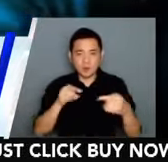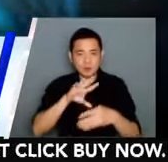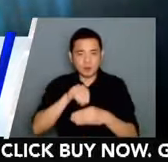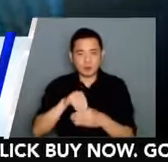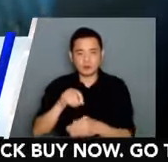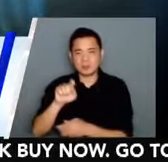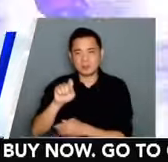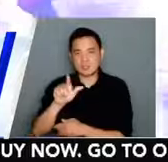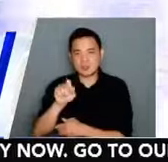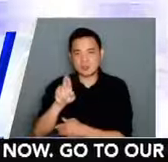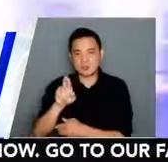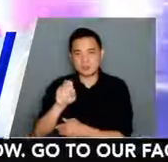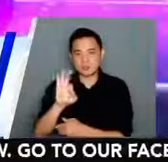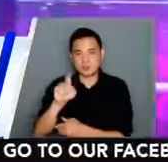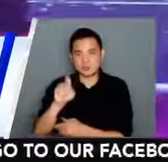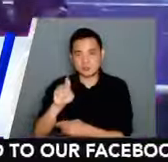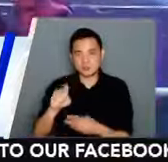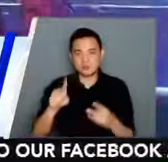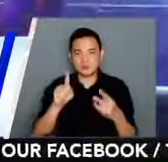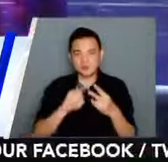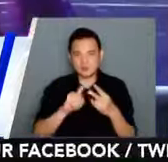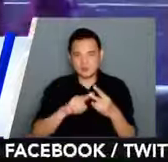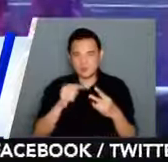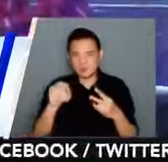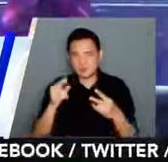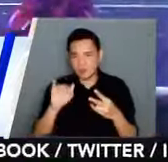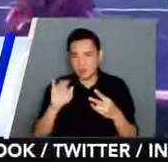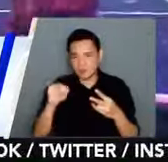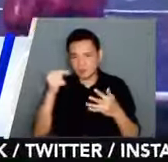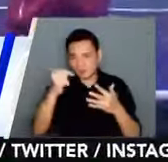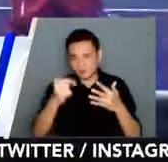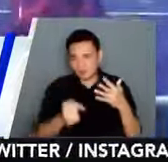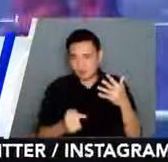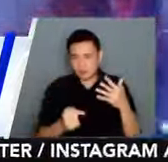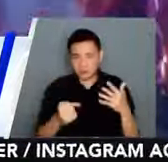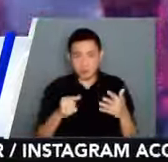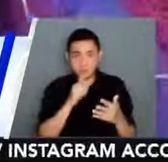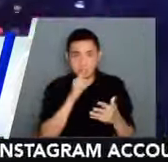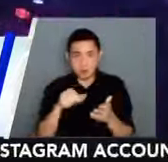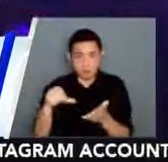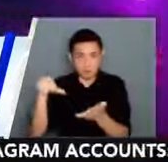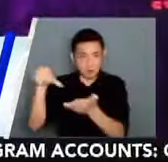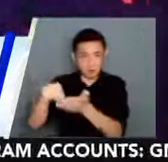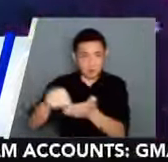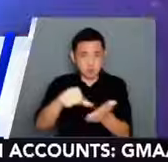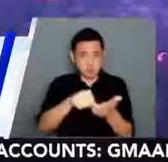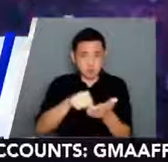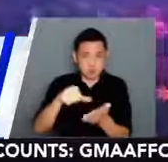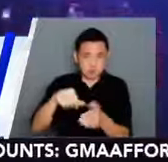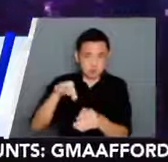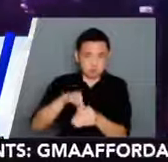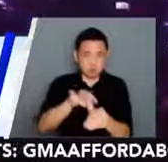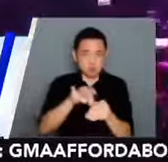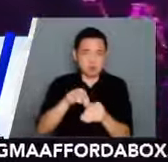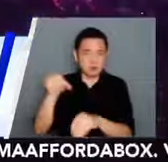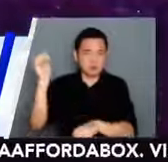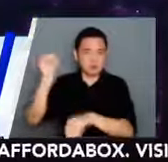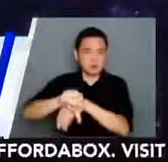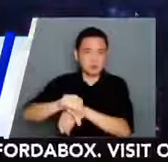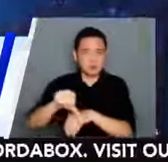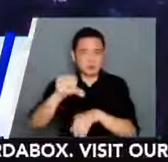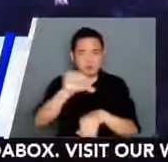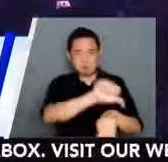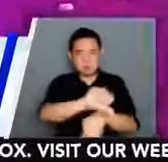round. Sa final voting naman, pinataob nila ang Navy fans ni Rihanna. Trending of course sa X ang pagkakapanalo ng